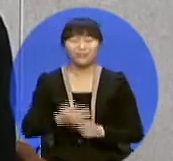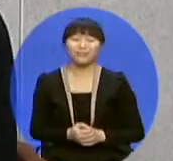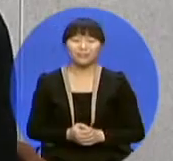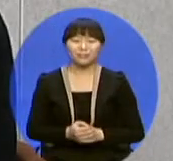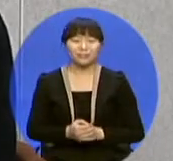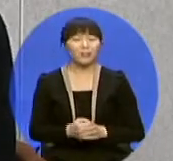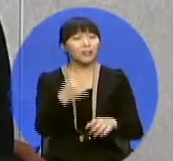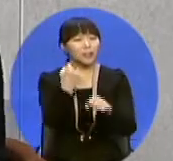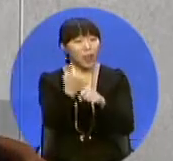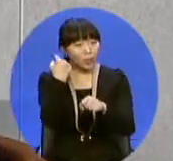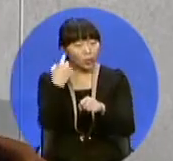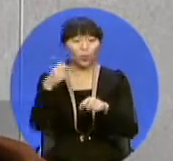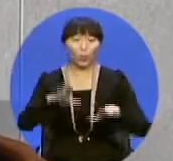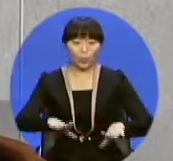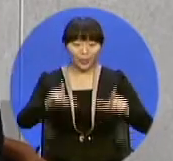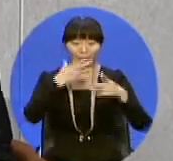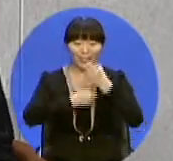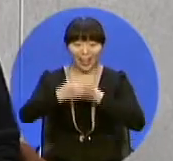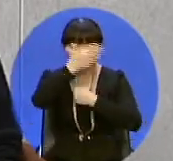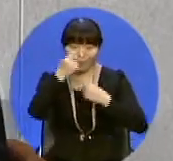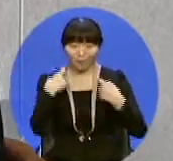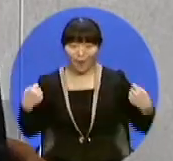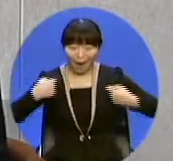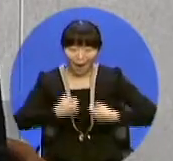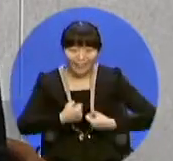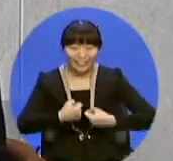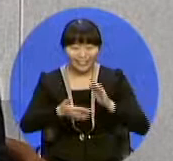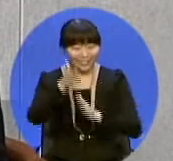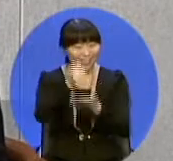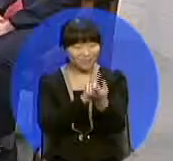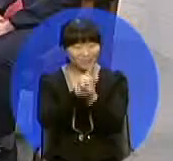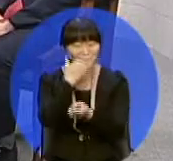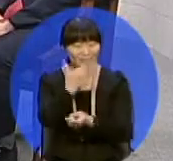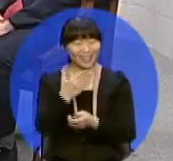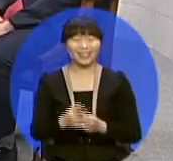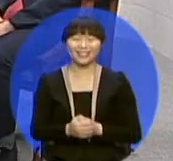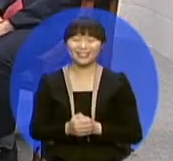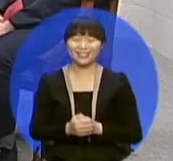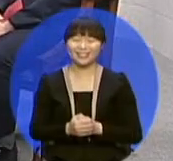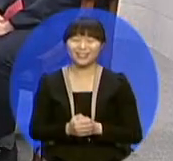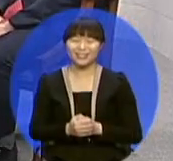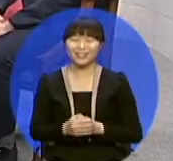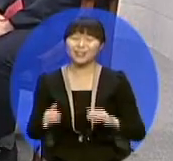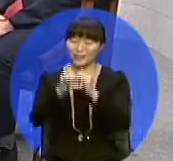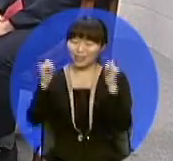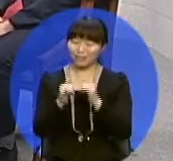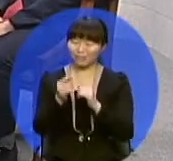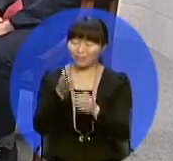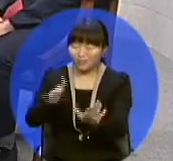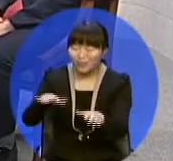그럼 작년에 이어서 올해에도 그 산타클로스 분장을 하신 시장님을 뵐 수 있을까요? 아, 우리 사회자께서도 그렇게